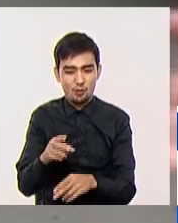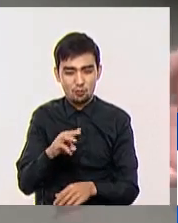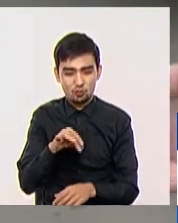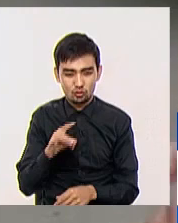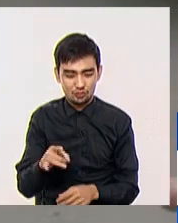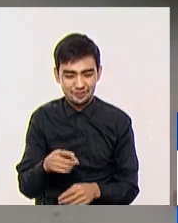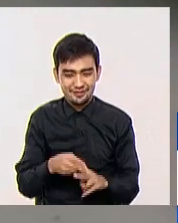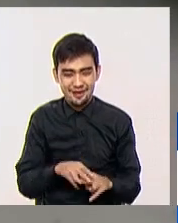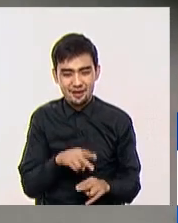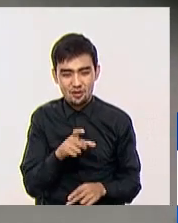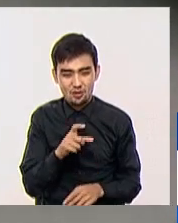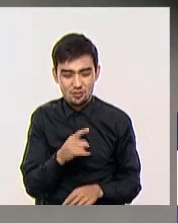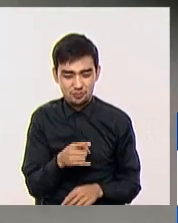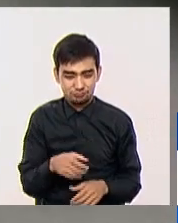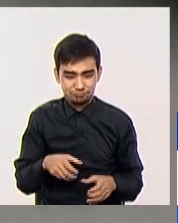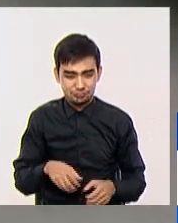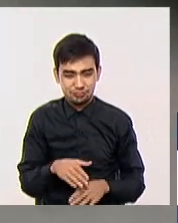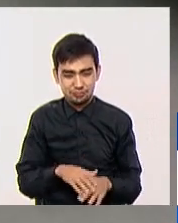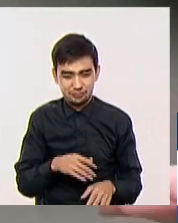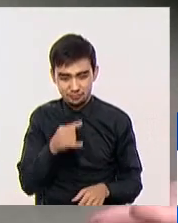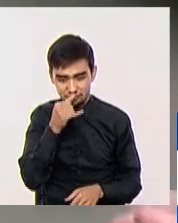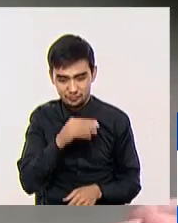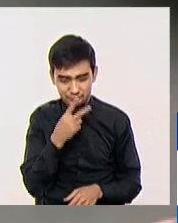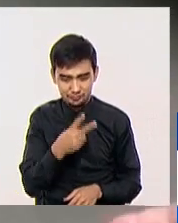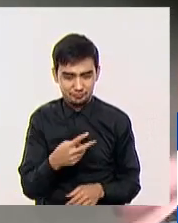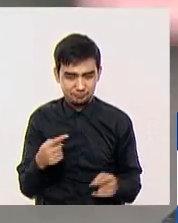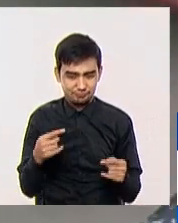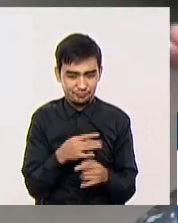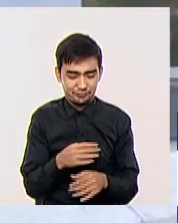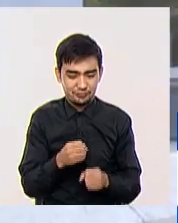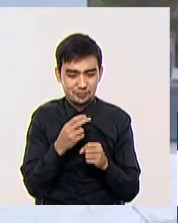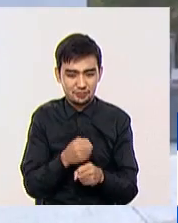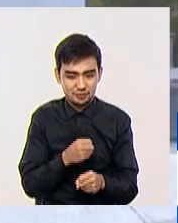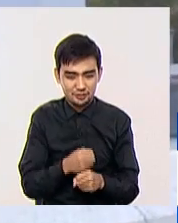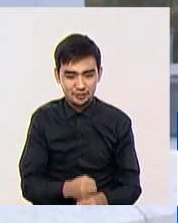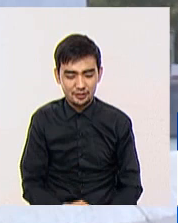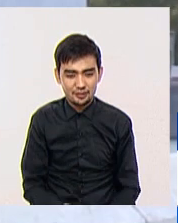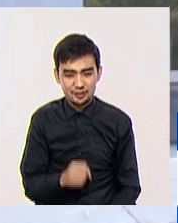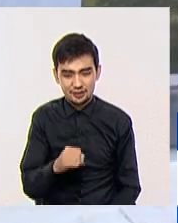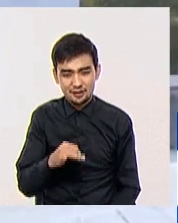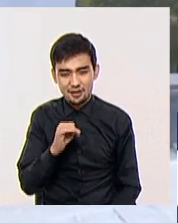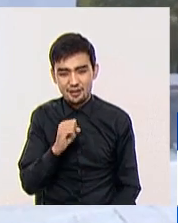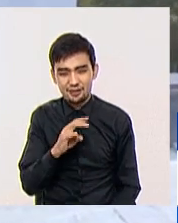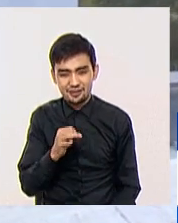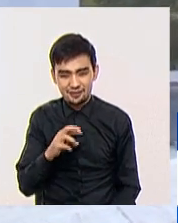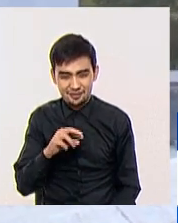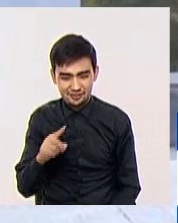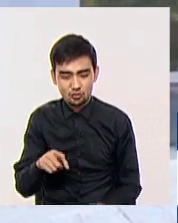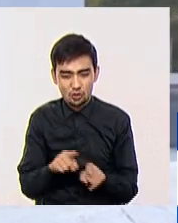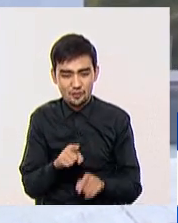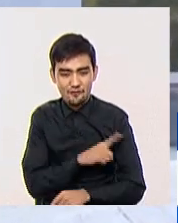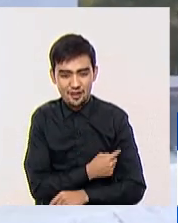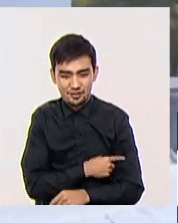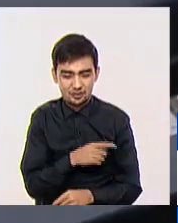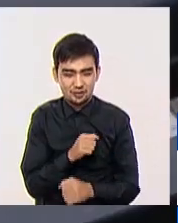для ребенка, у которого спастика, человек, то есть, по моему мнению, вообще не сведущ во всем этом. Активисту Ниязу Сундиталиеву врачи